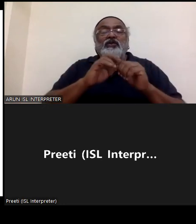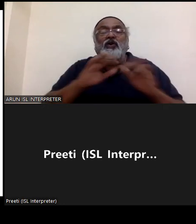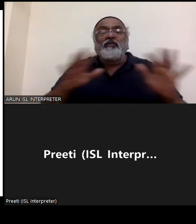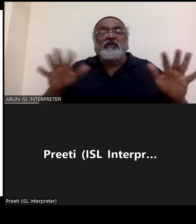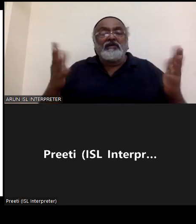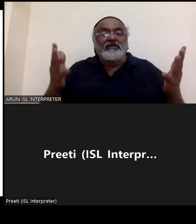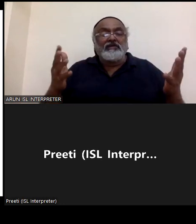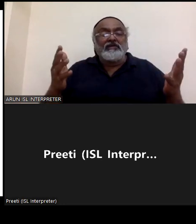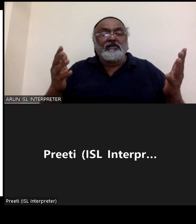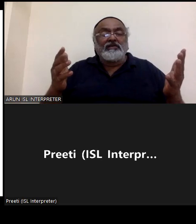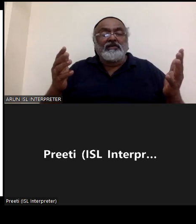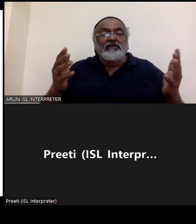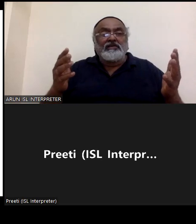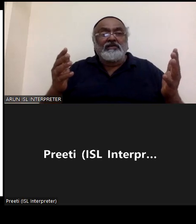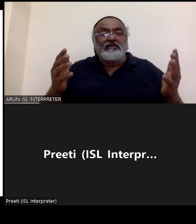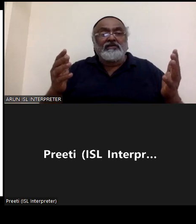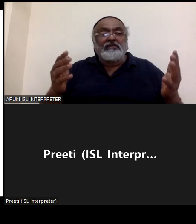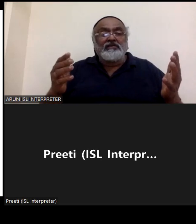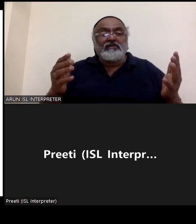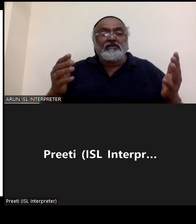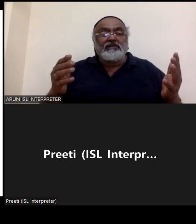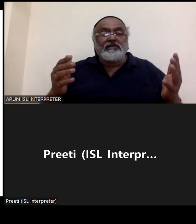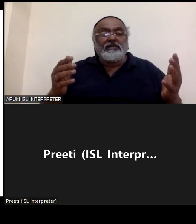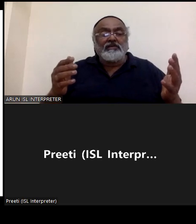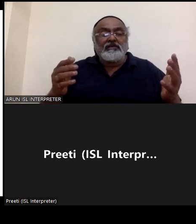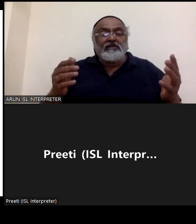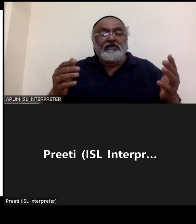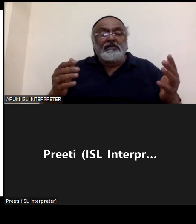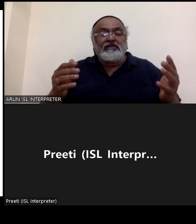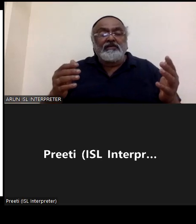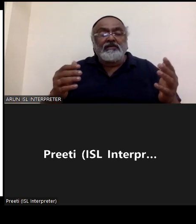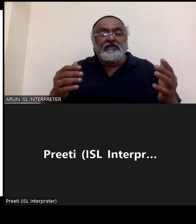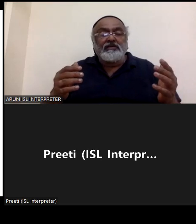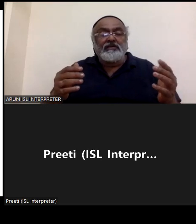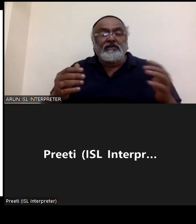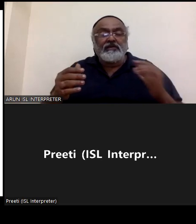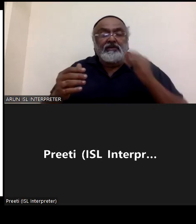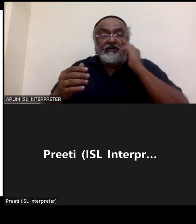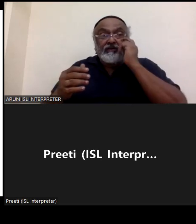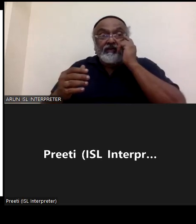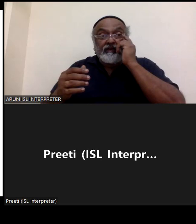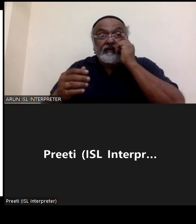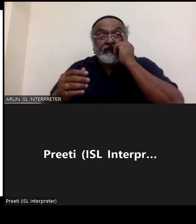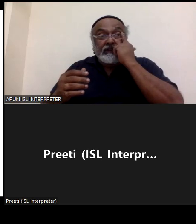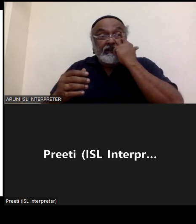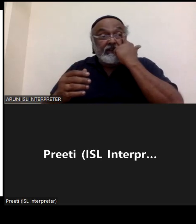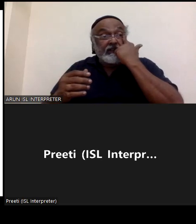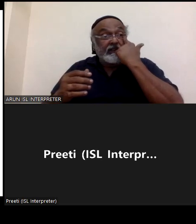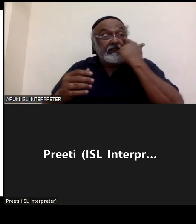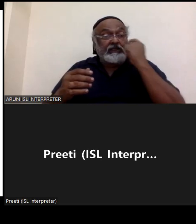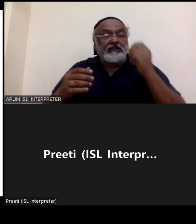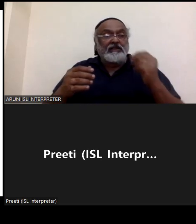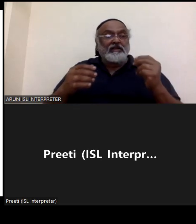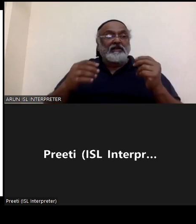रिजर्व्स द इंक्लूजन ऑफ पर्संस विद डिसेबिलिटी इन द सेल्फ हेल्प ग्रुप. उसके अलावा